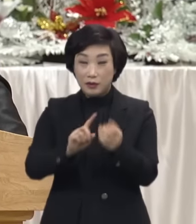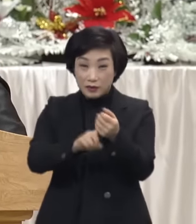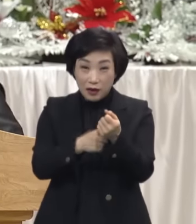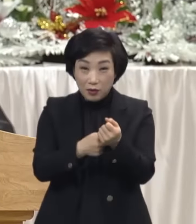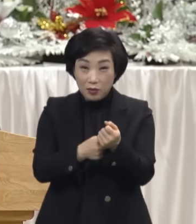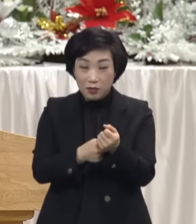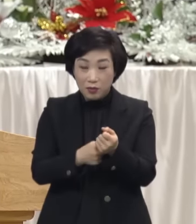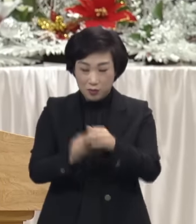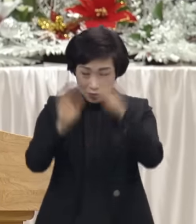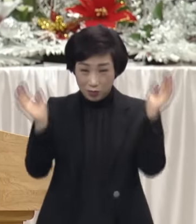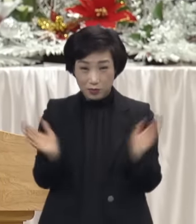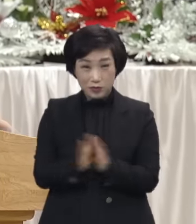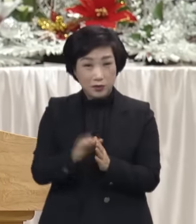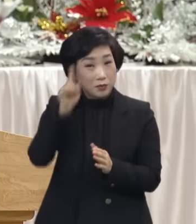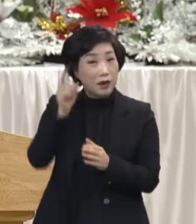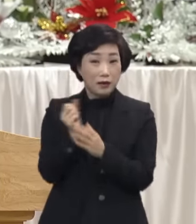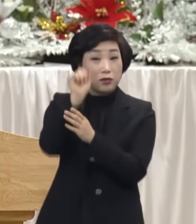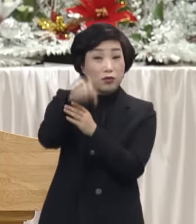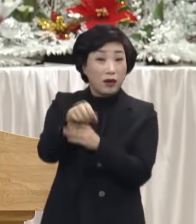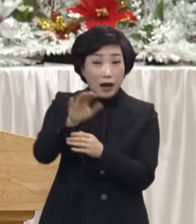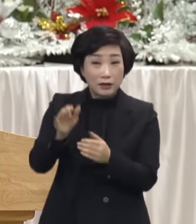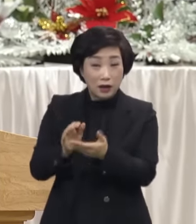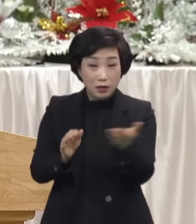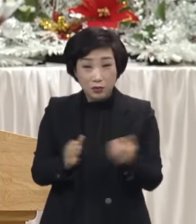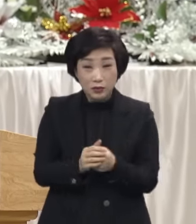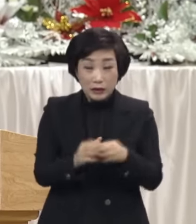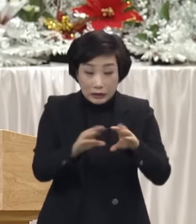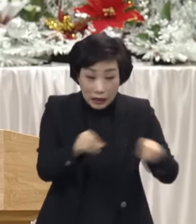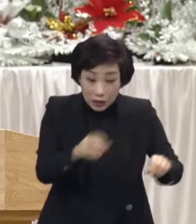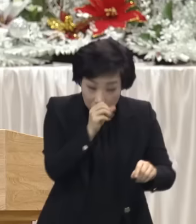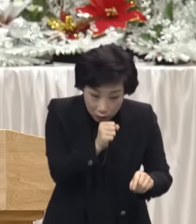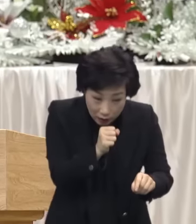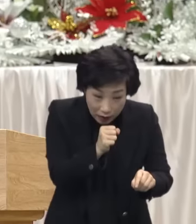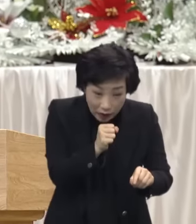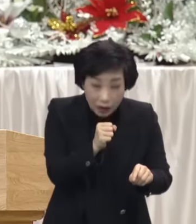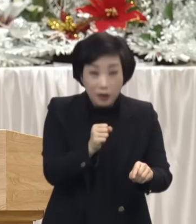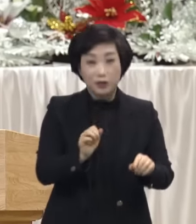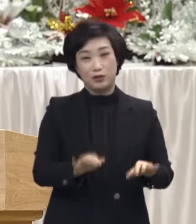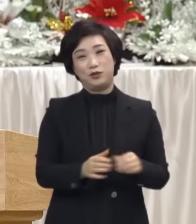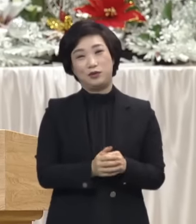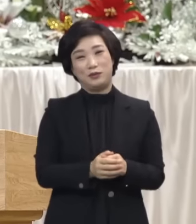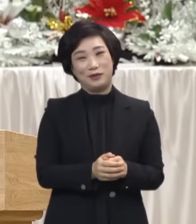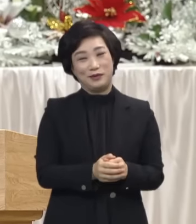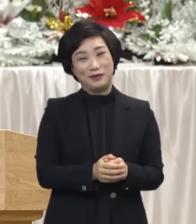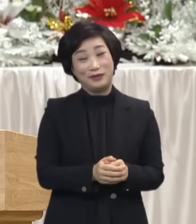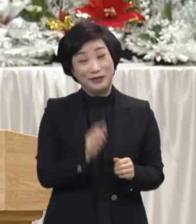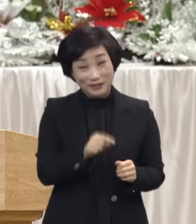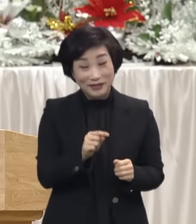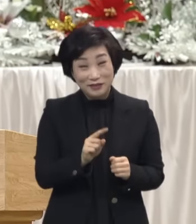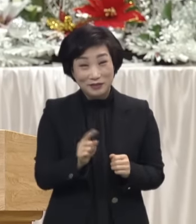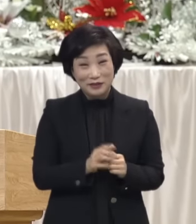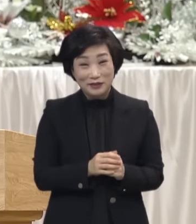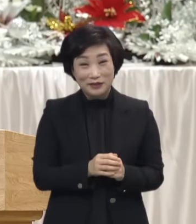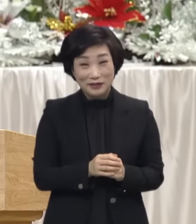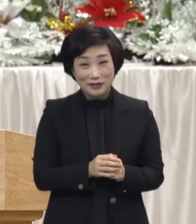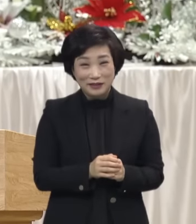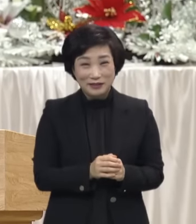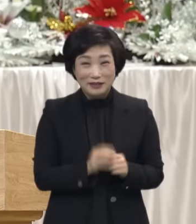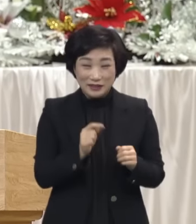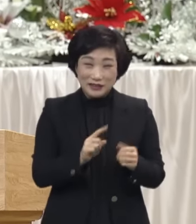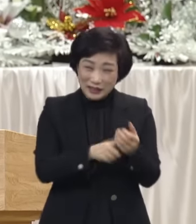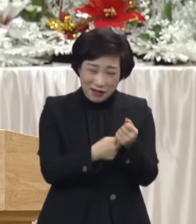땅콩이라고 다 땅콩이 아니오. 토양이 좋은 데는 아주 꽉